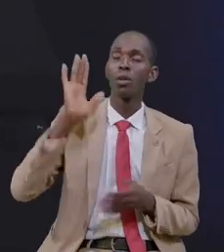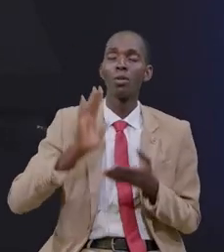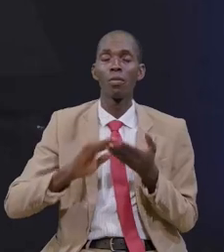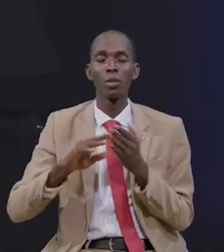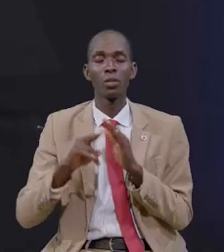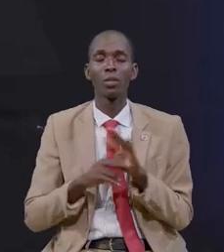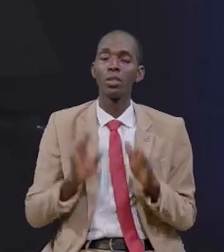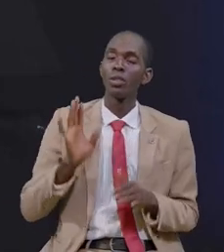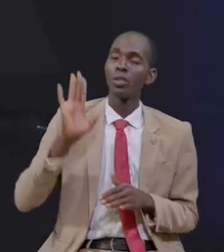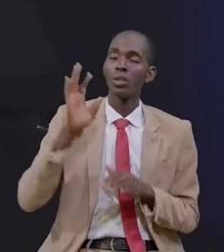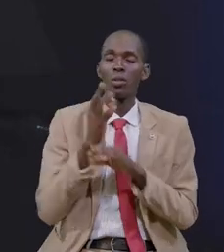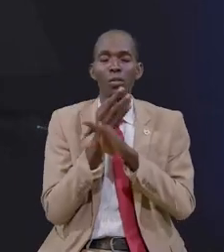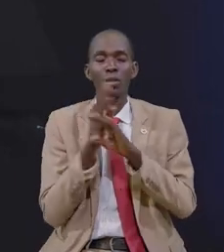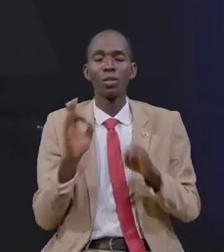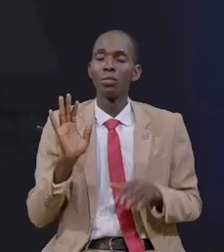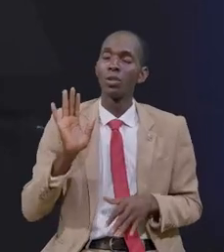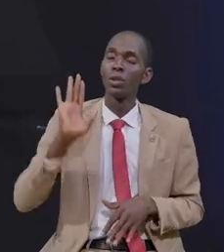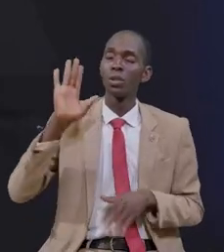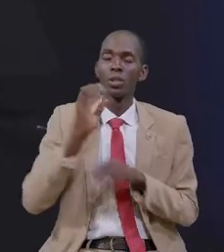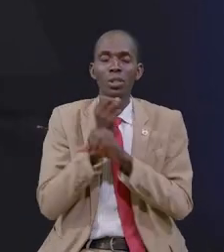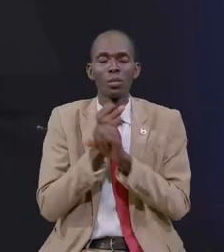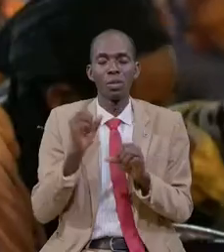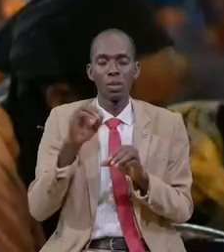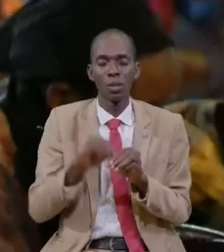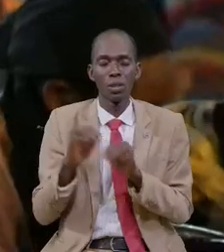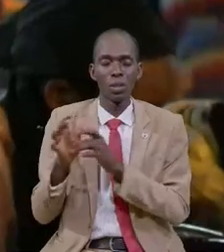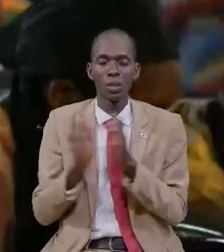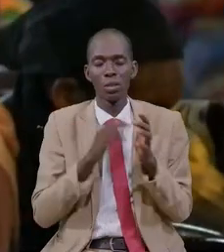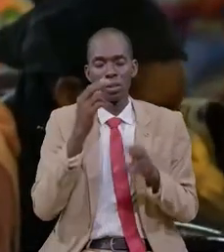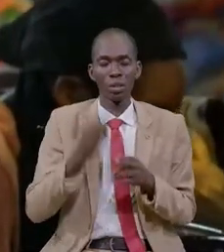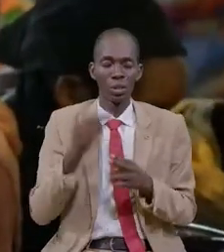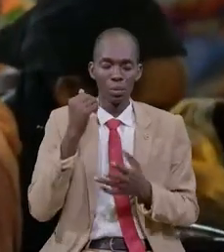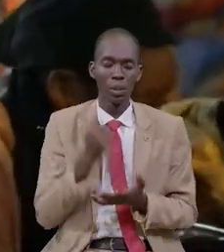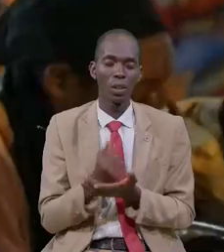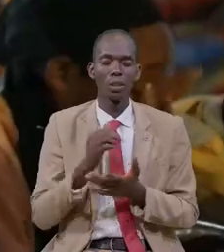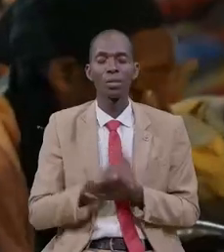ta libération, ton salut. Au nom de Jésus,